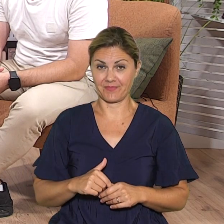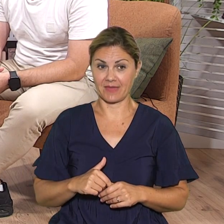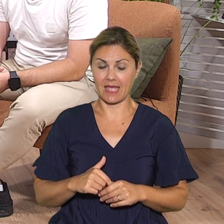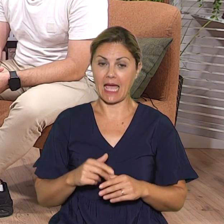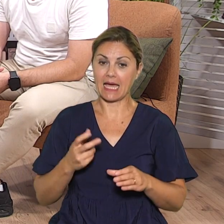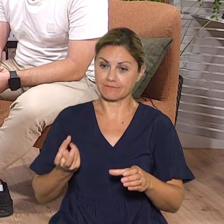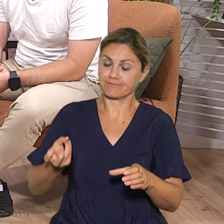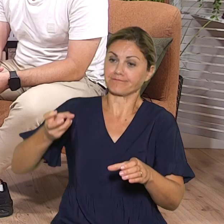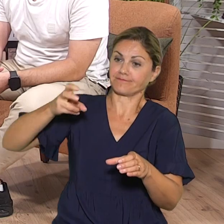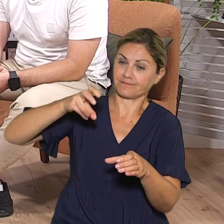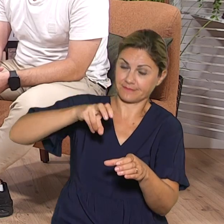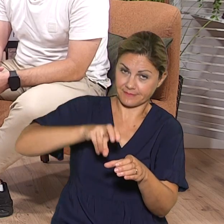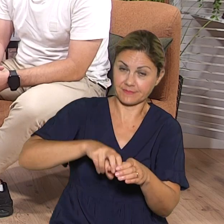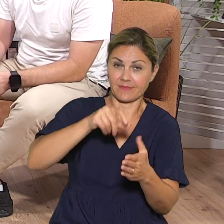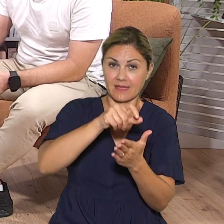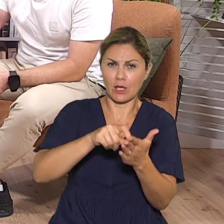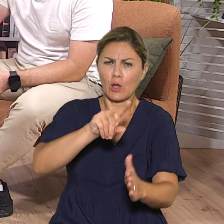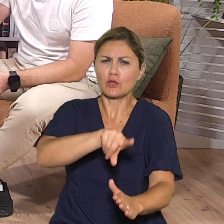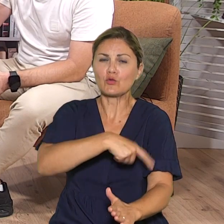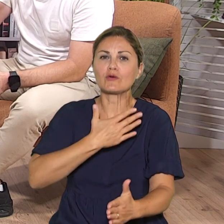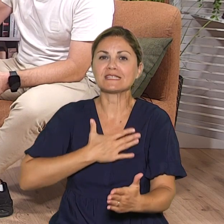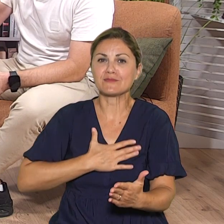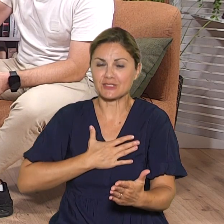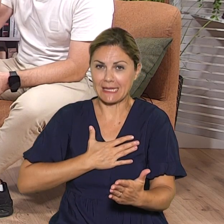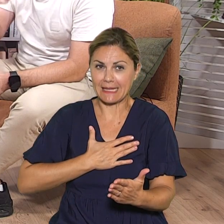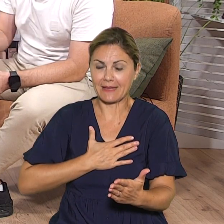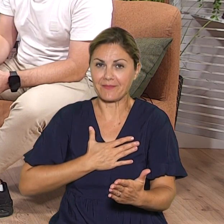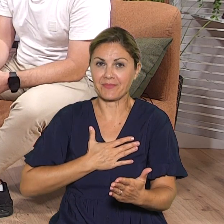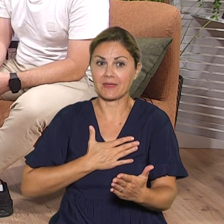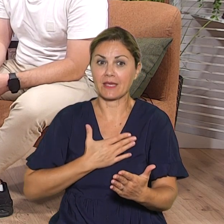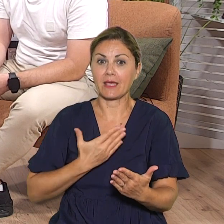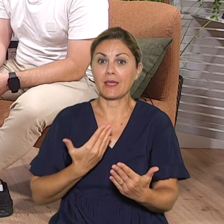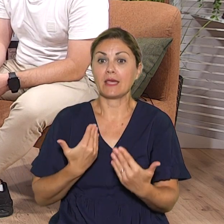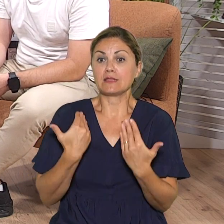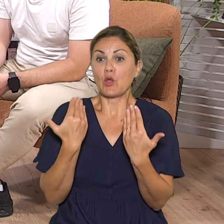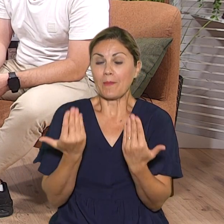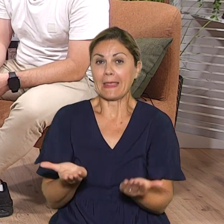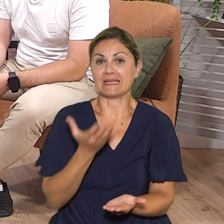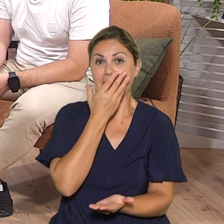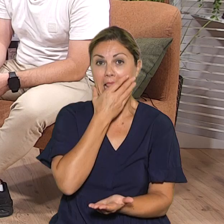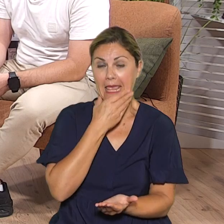i dugo želila da se njima priključim. A onda mi se ukazala jedna lipa prilika